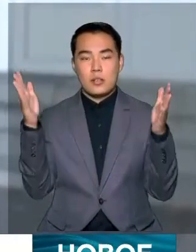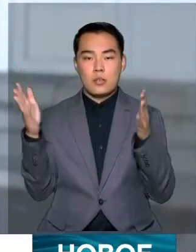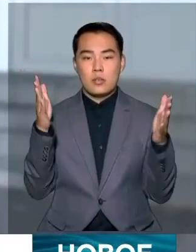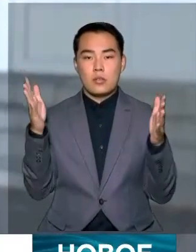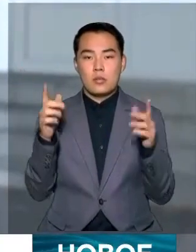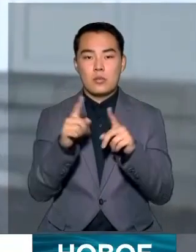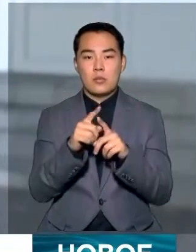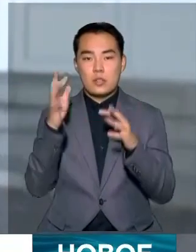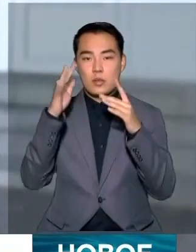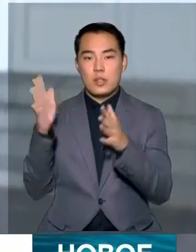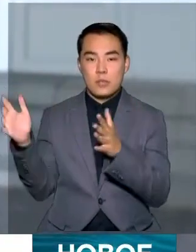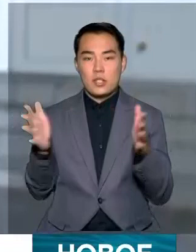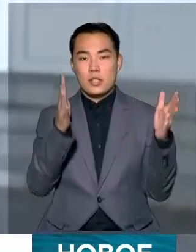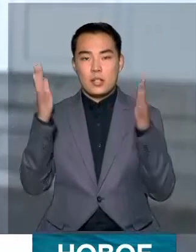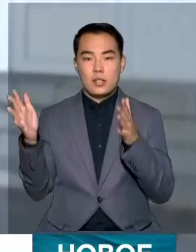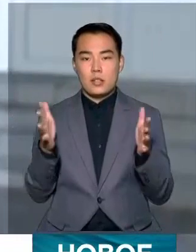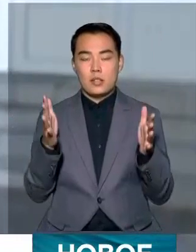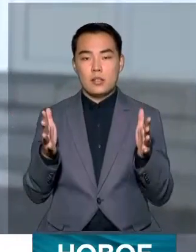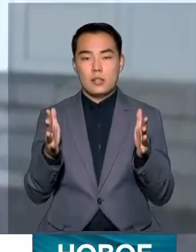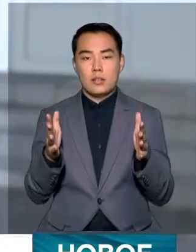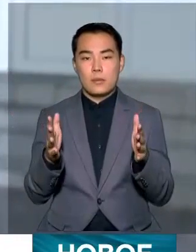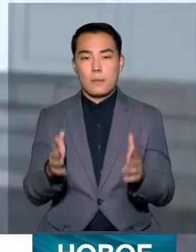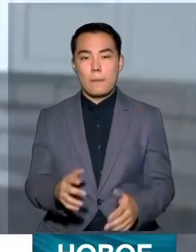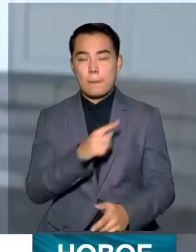Хотя департаментом по чрезвычайным ситуациям